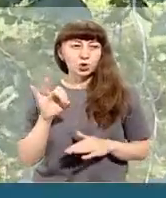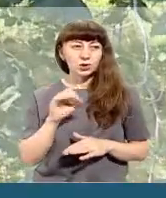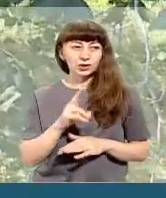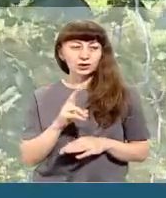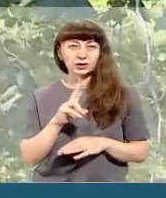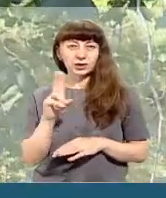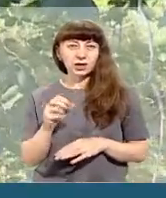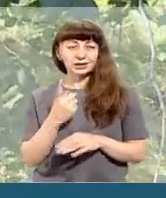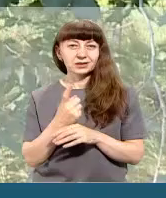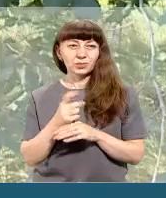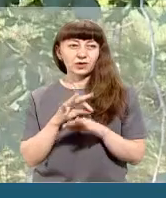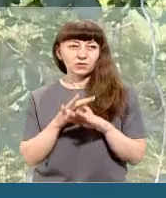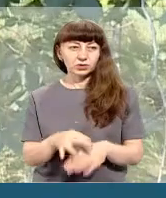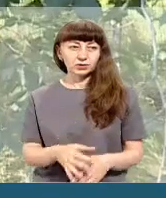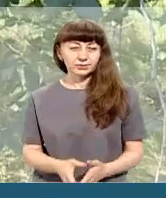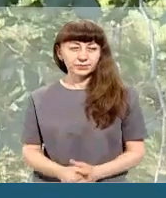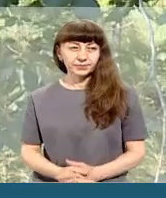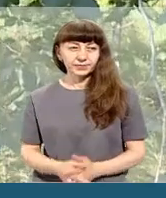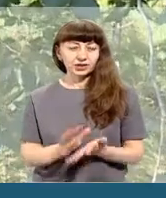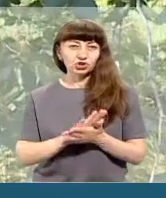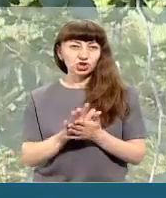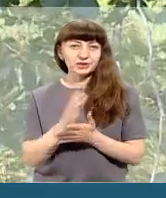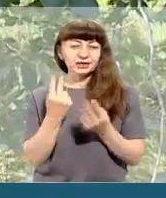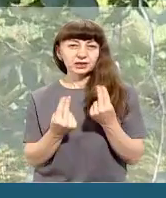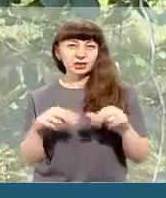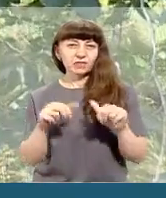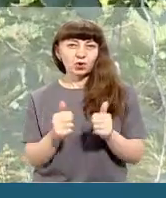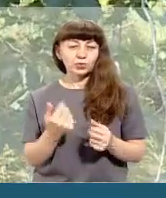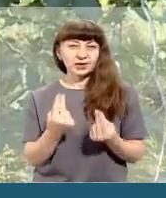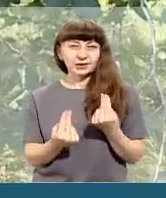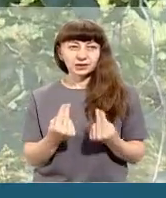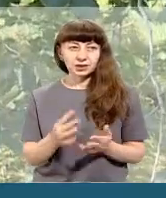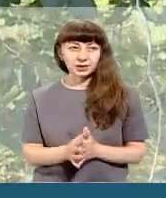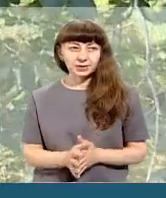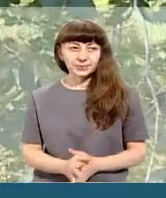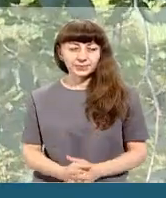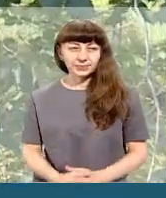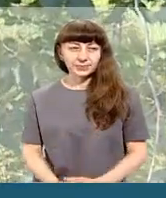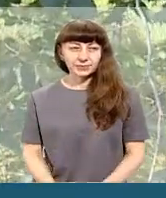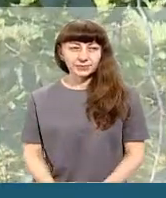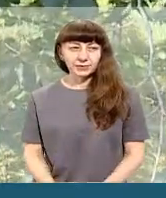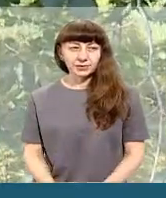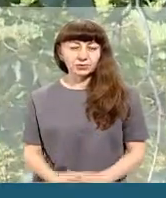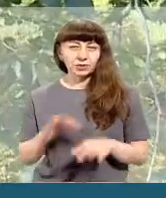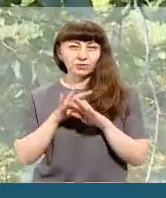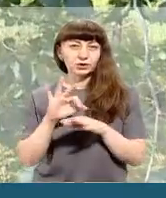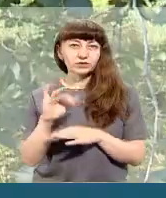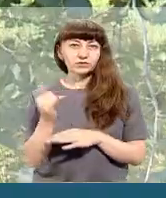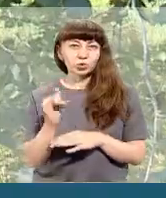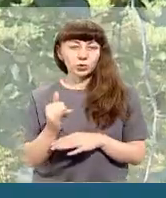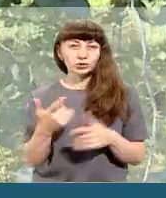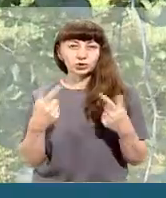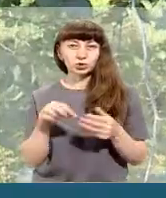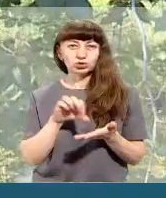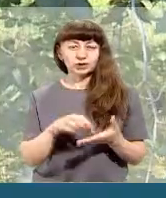проводятся чистые игры. То есть это такой формат игры. Ну, все в формате игры. Проходит субботник, в котором